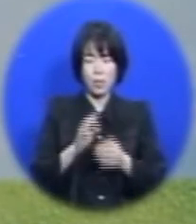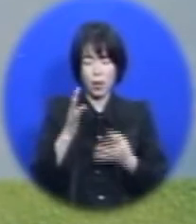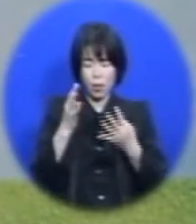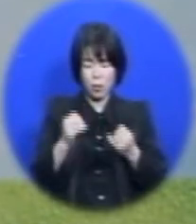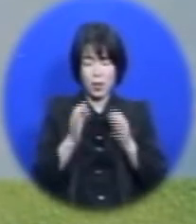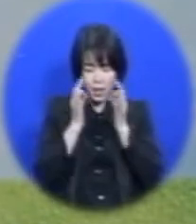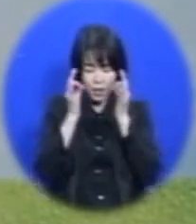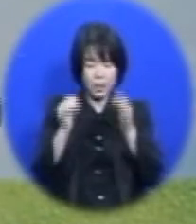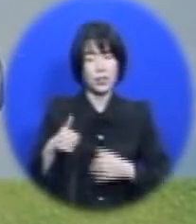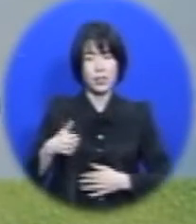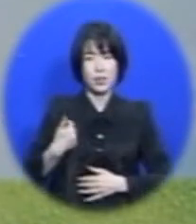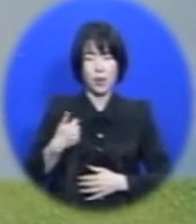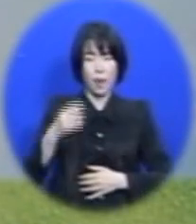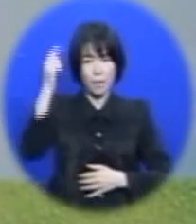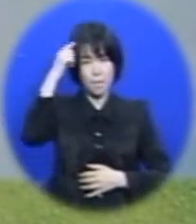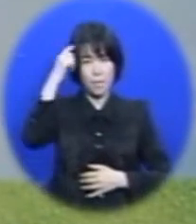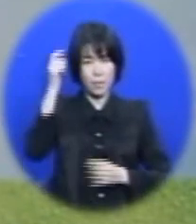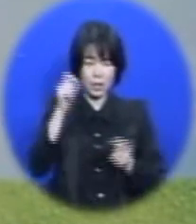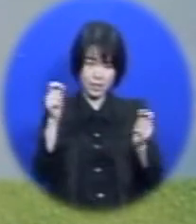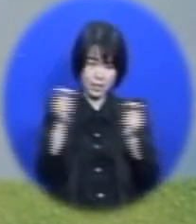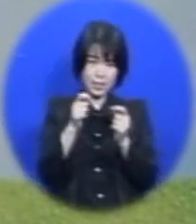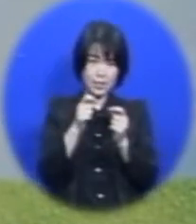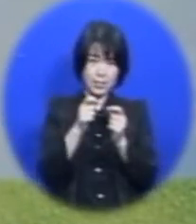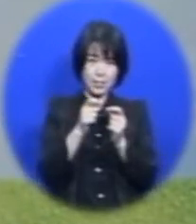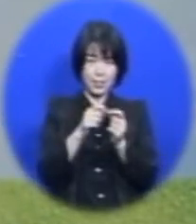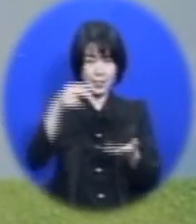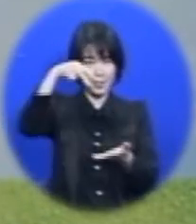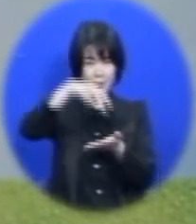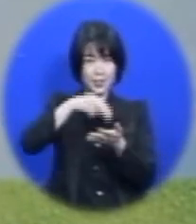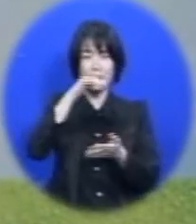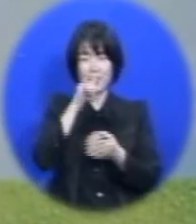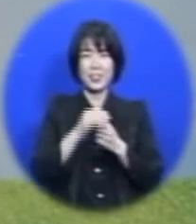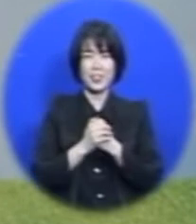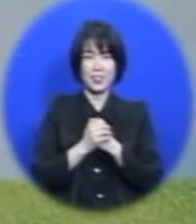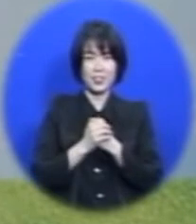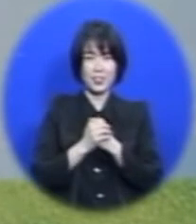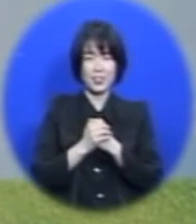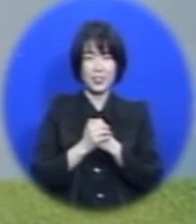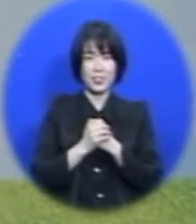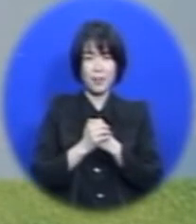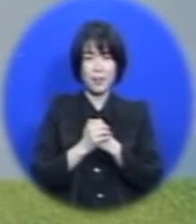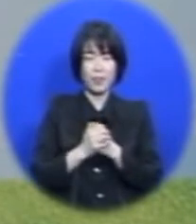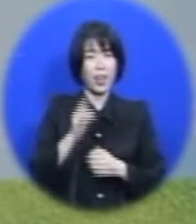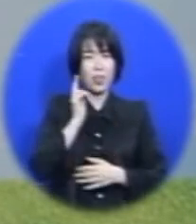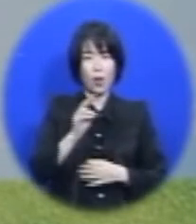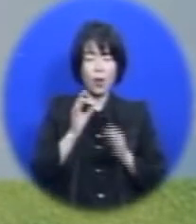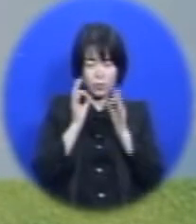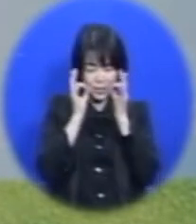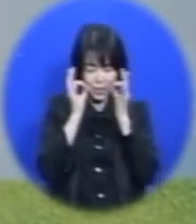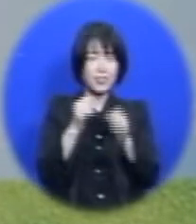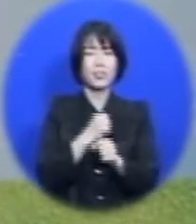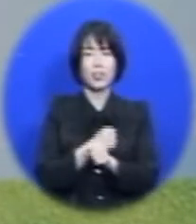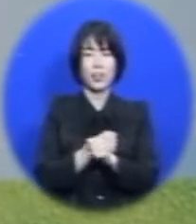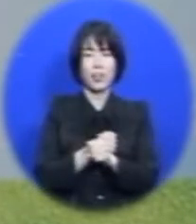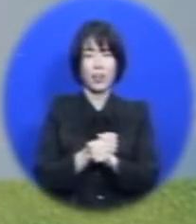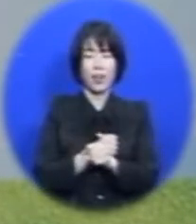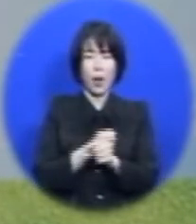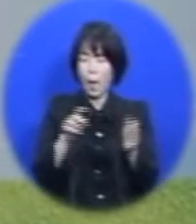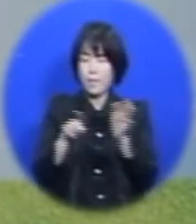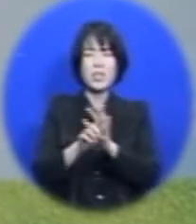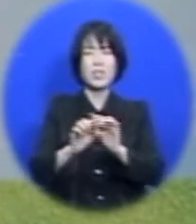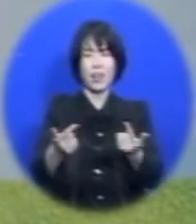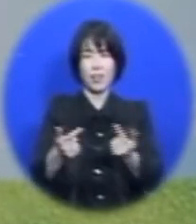모릅니다. 아주 머리까지 짧게 깎고 여러분 앞에 설교하고 있어요. 너무너무 간절. 안 믿는